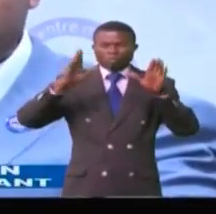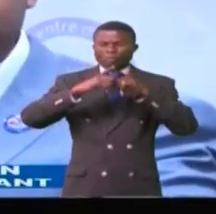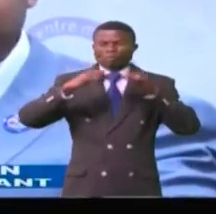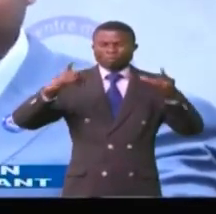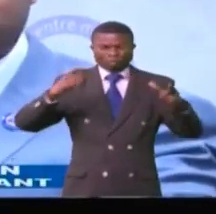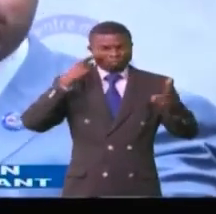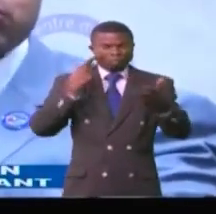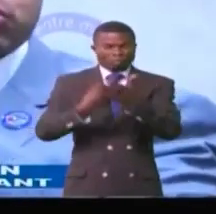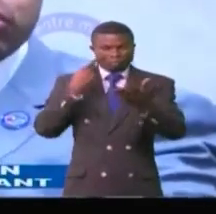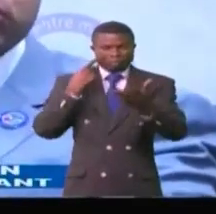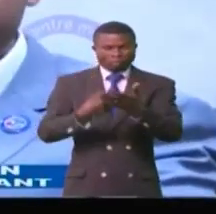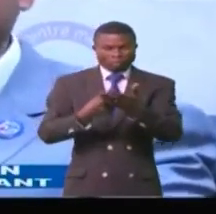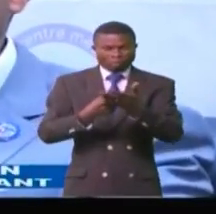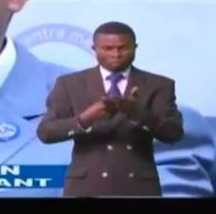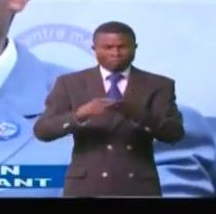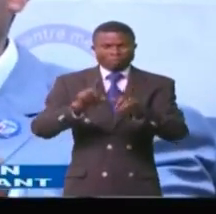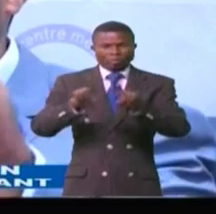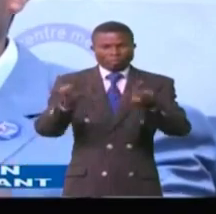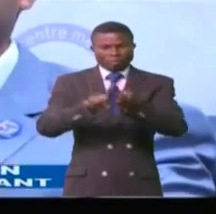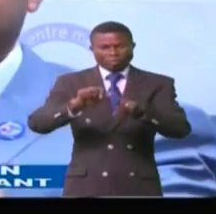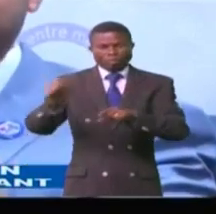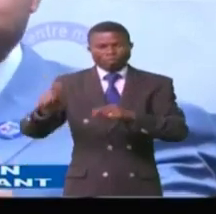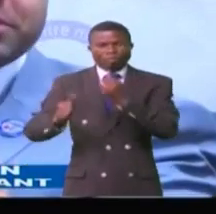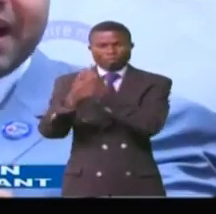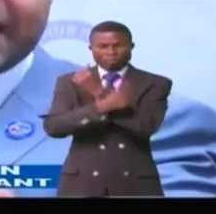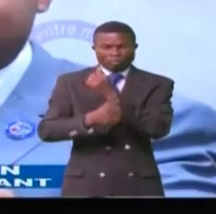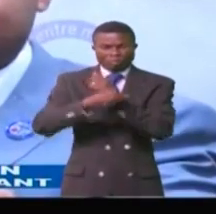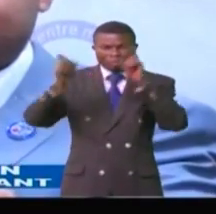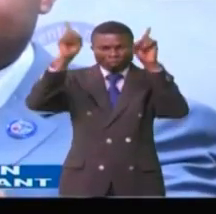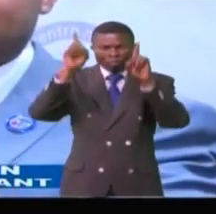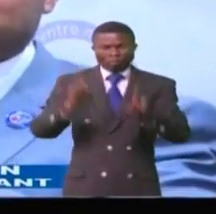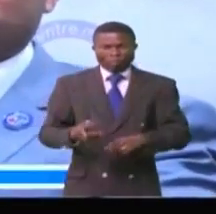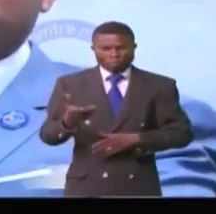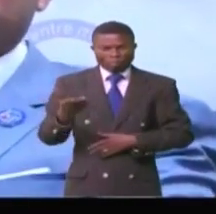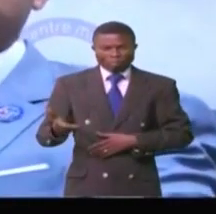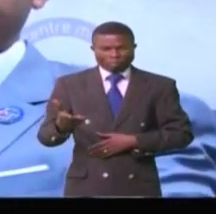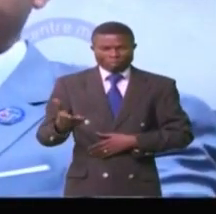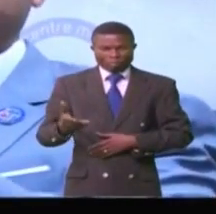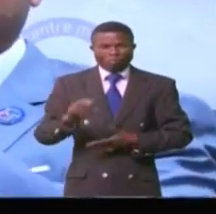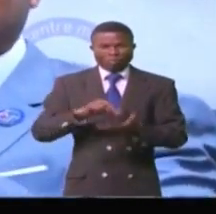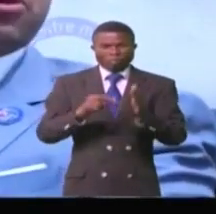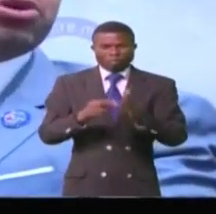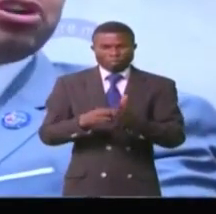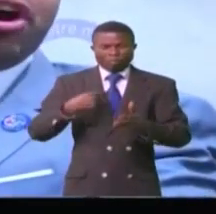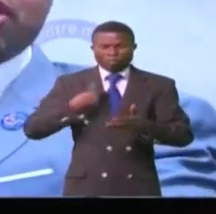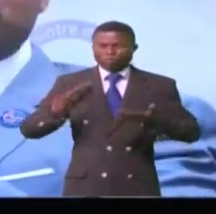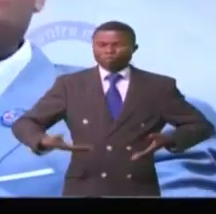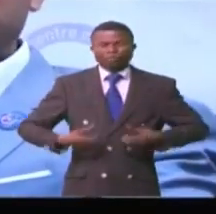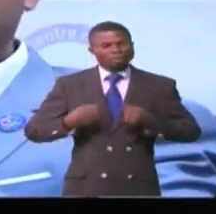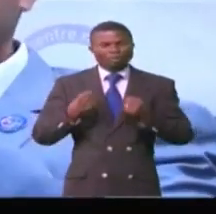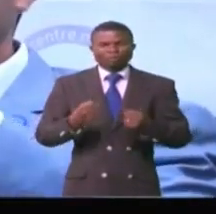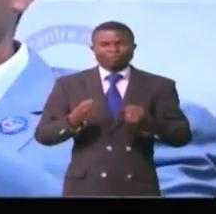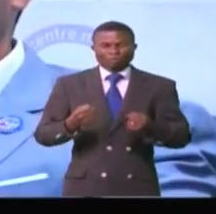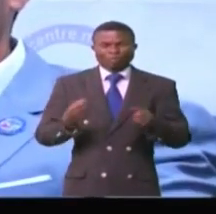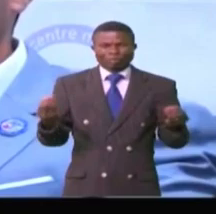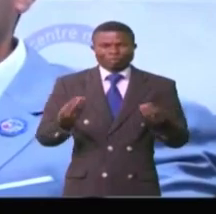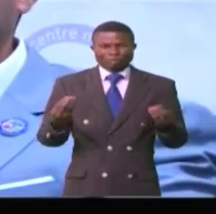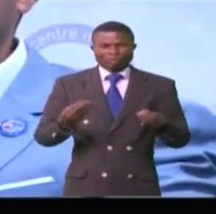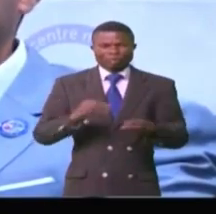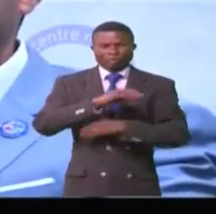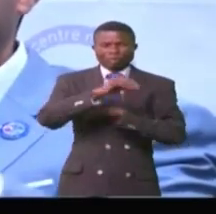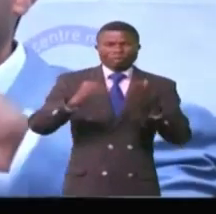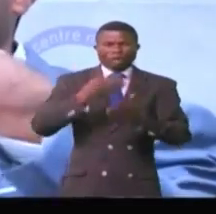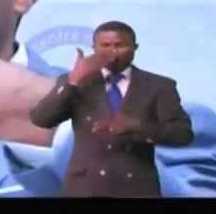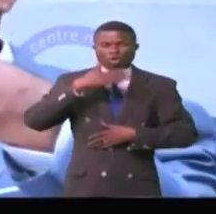même comparé aux autres pays de l'Afrique subsaharienne. Donc je suis très content que le centre